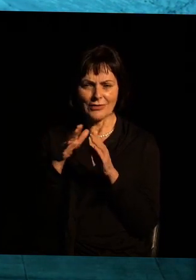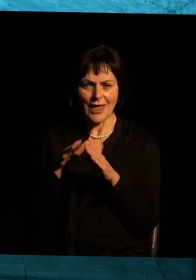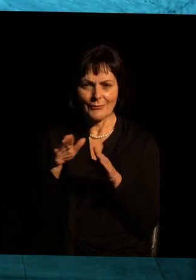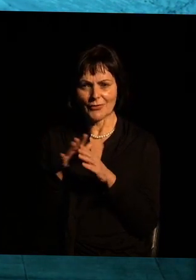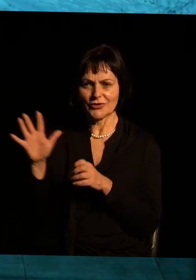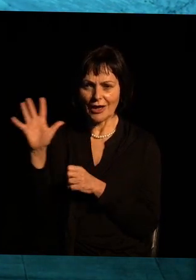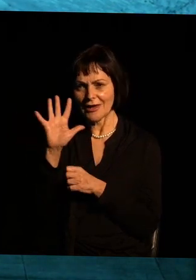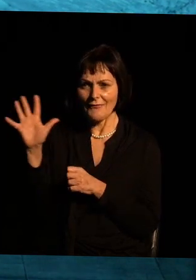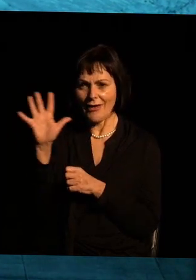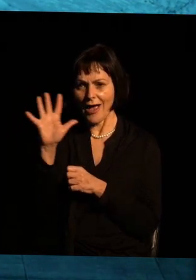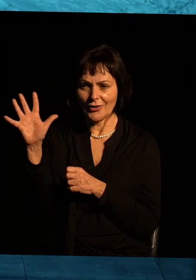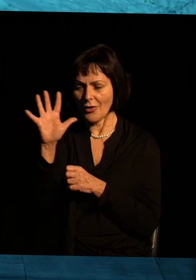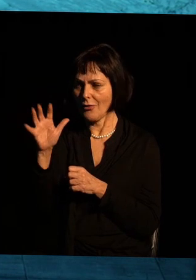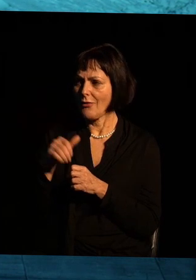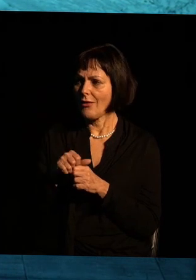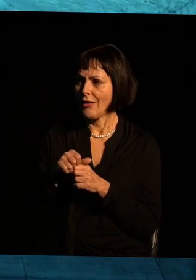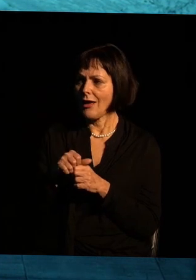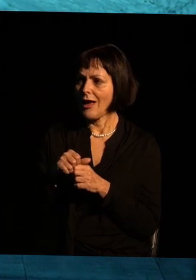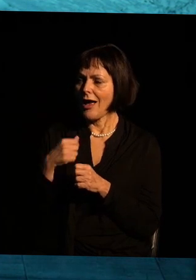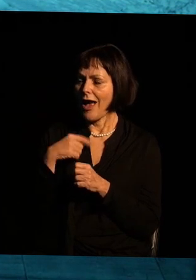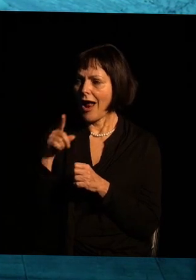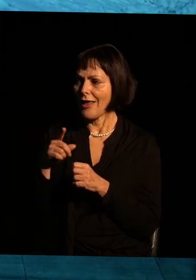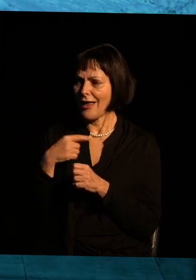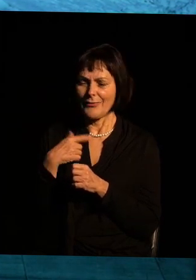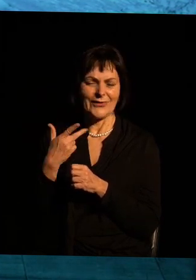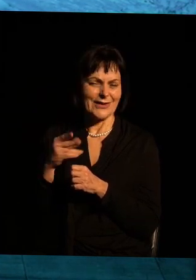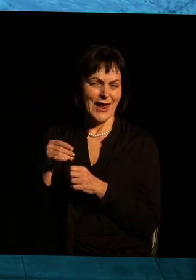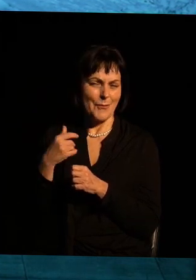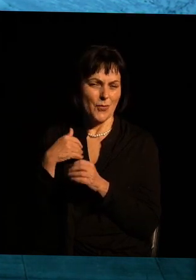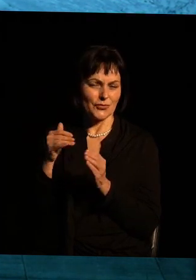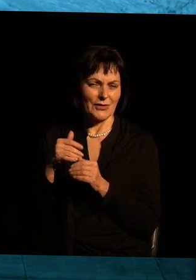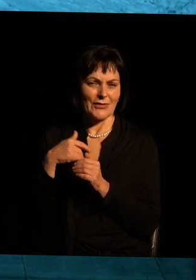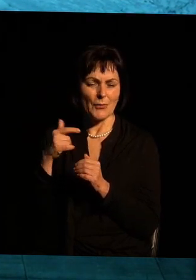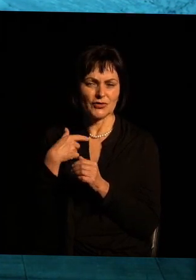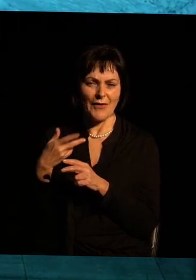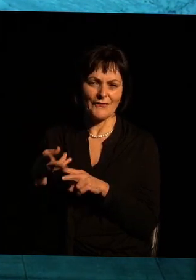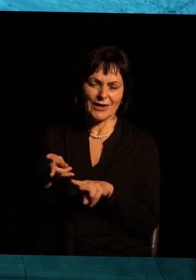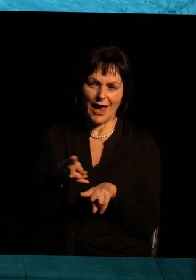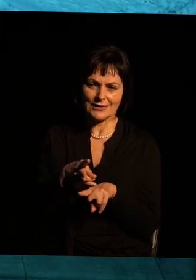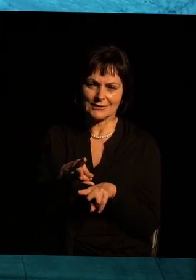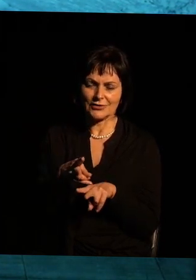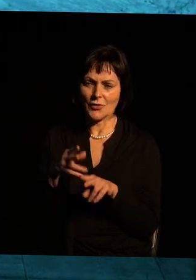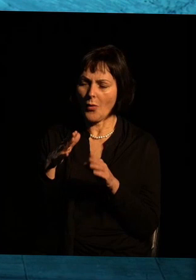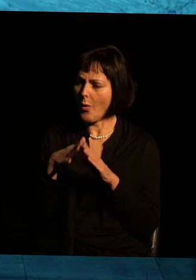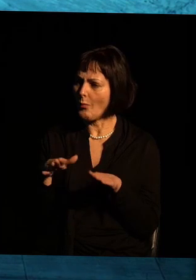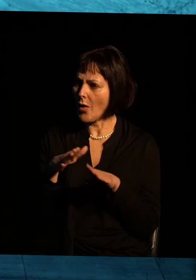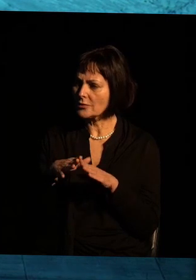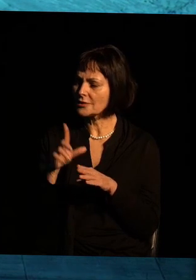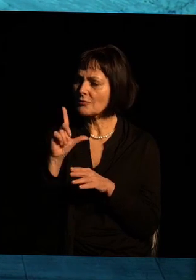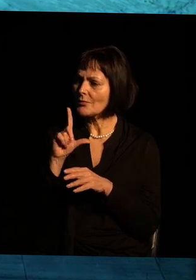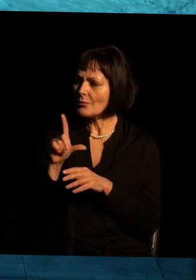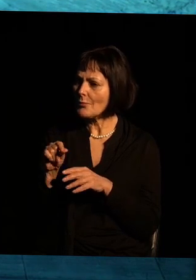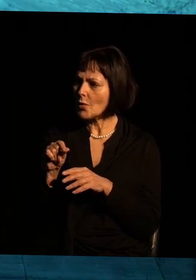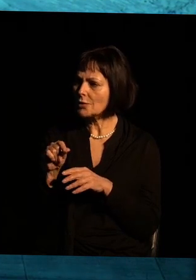kiwają do mnie ręką, do ten, ale mówię, no nie, to ja muszę wracać do obozu, pójdę